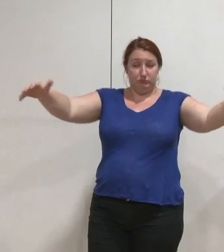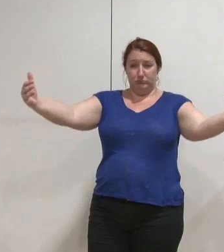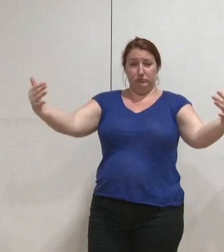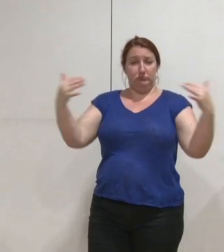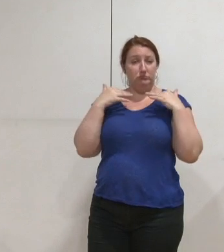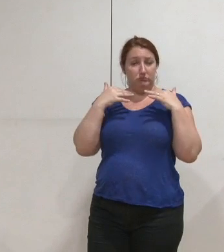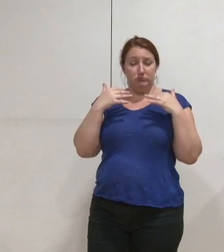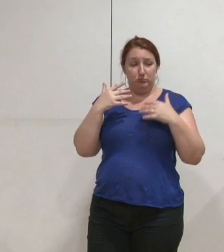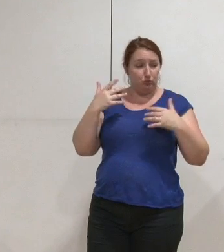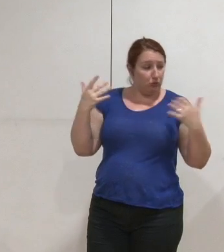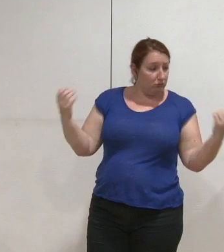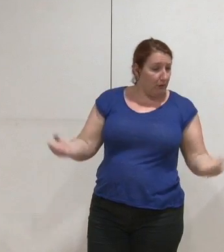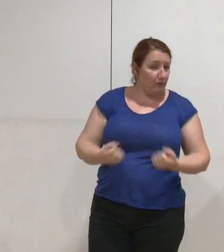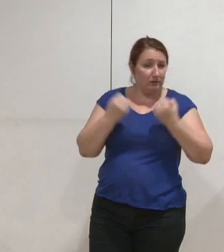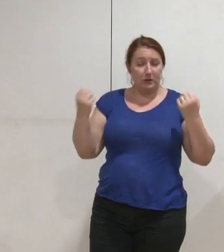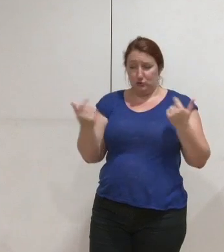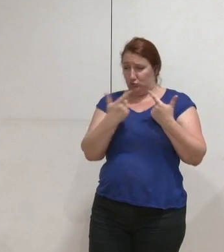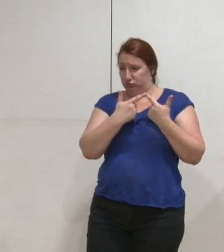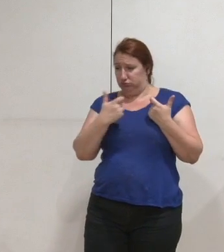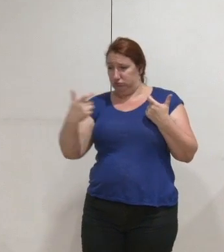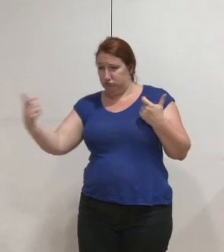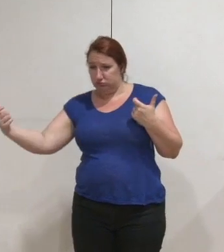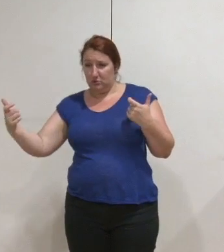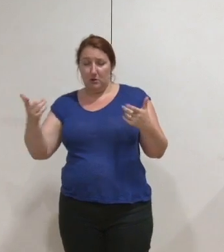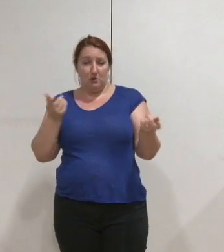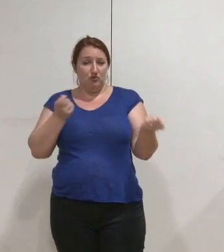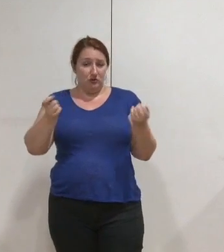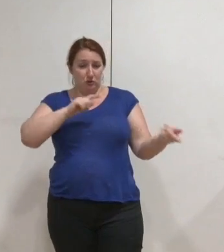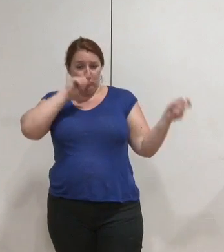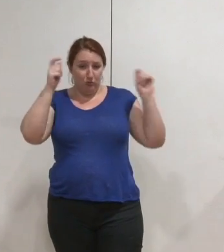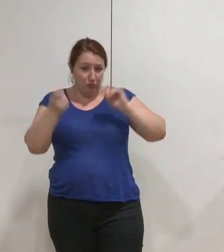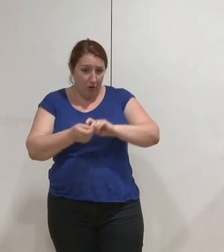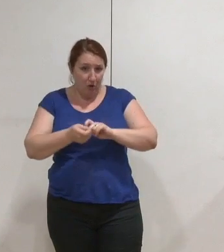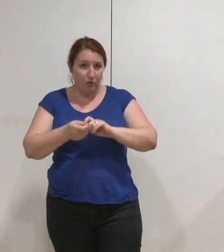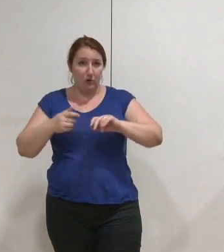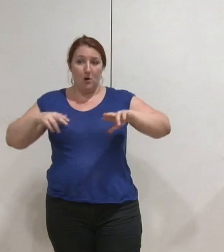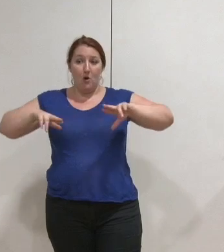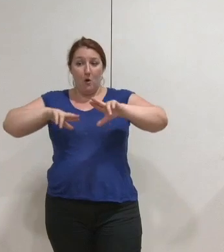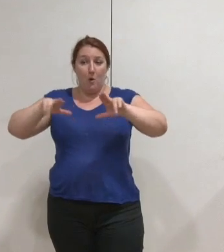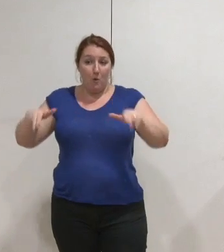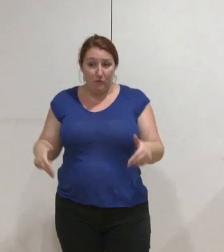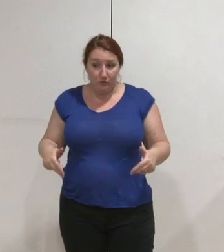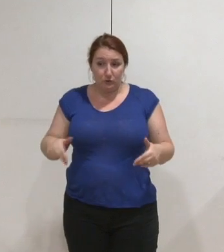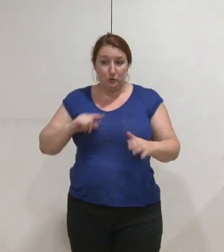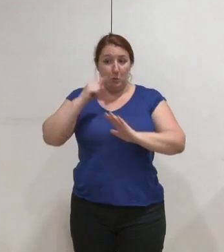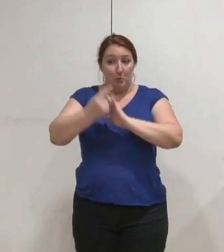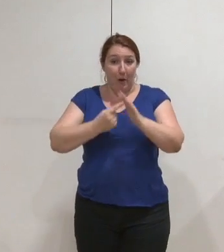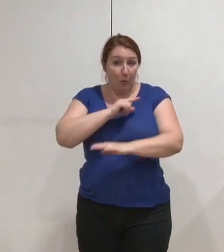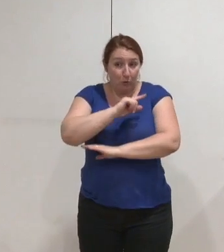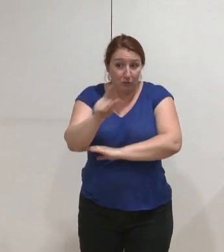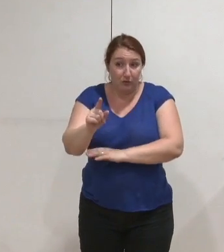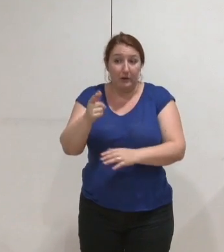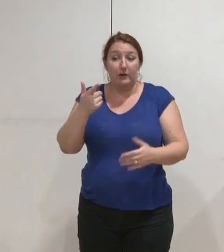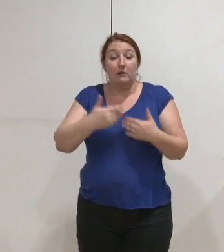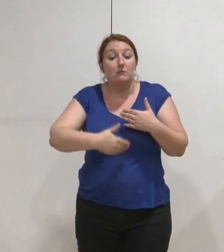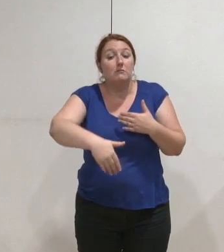nous l'ouvrons à des manifestations variées un changement de mode de gestion la convention n'a pas été renouvelée d'ici